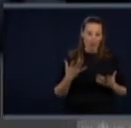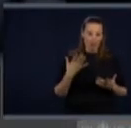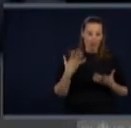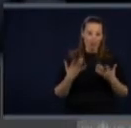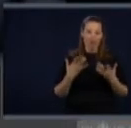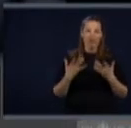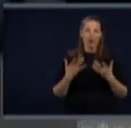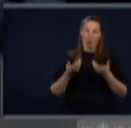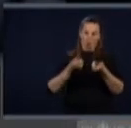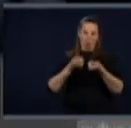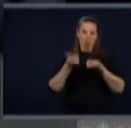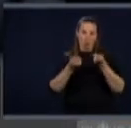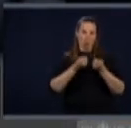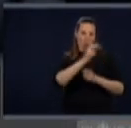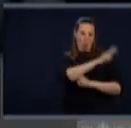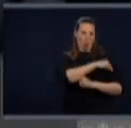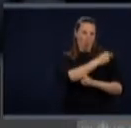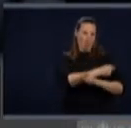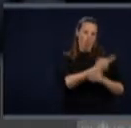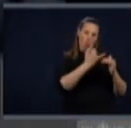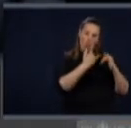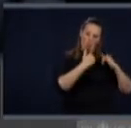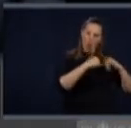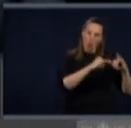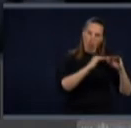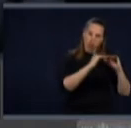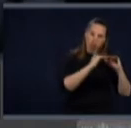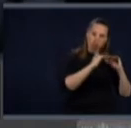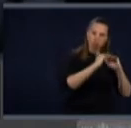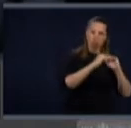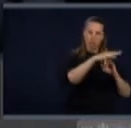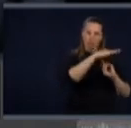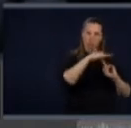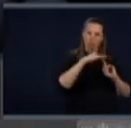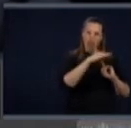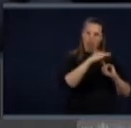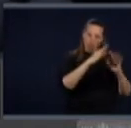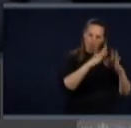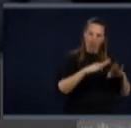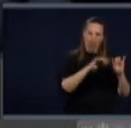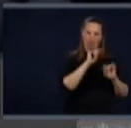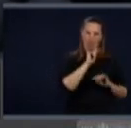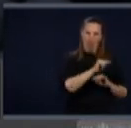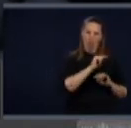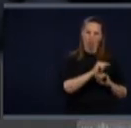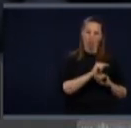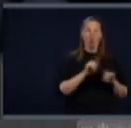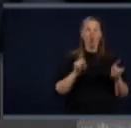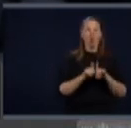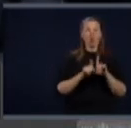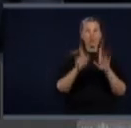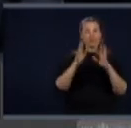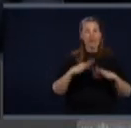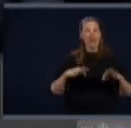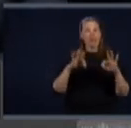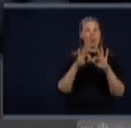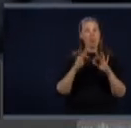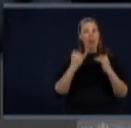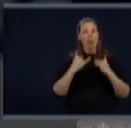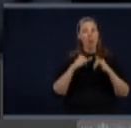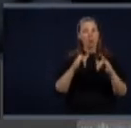garde le contrôle dans nos hôpitaux, que la situation reste sous contrôle, qu'on continue même, qu'on augmente le nombre